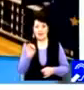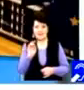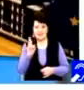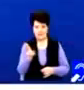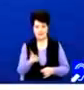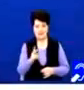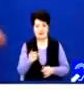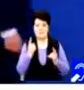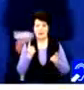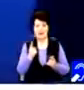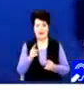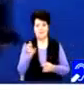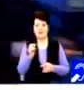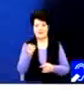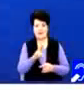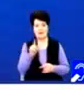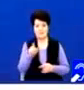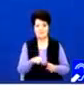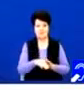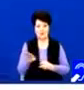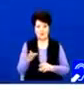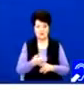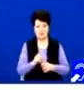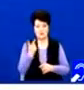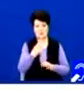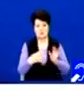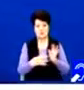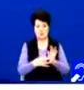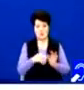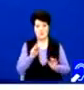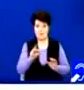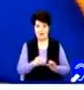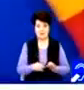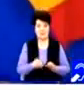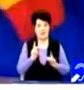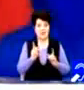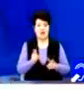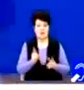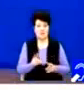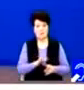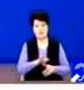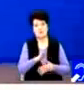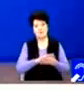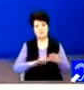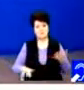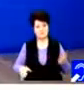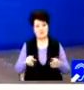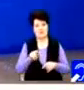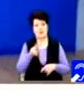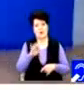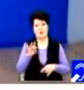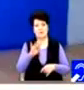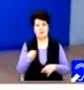ieșirea Marii Britanii din uniune este programată pentru 29 martie în acordul Brexit este în continuare blocat de Londra voturi